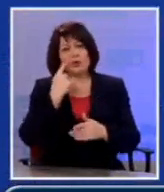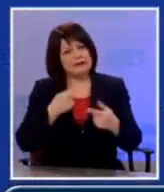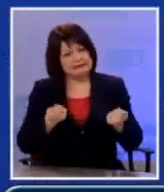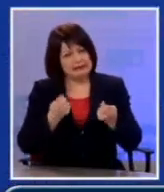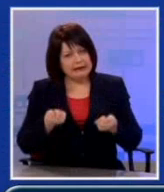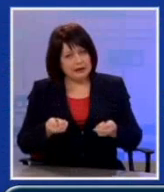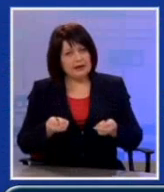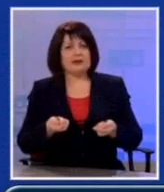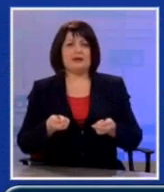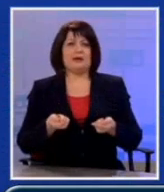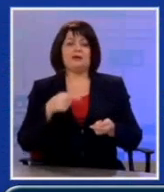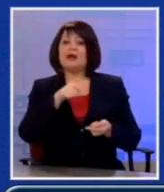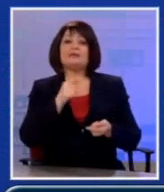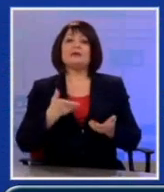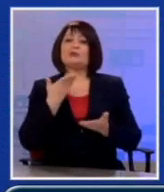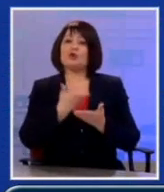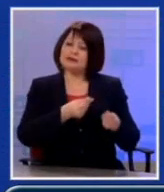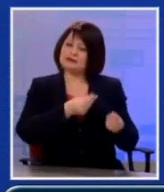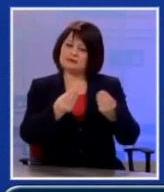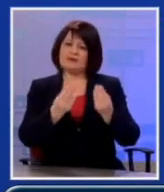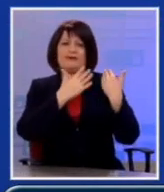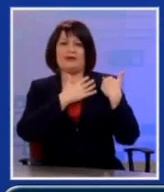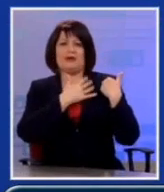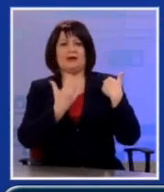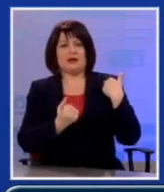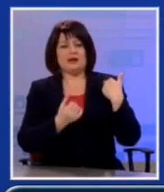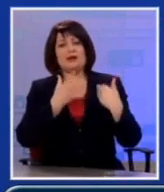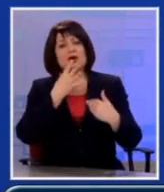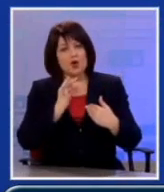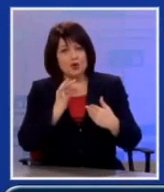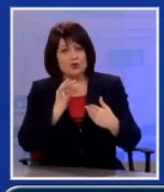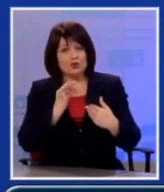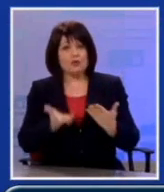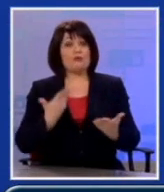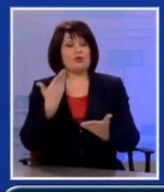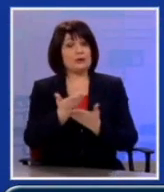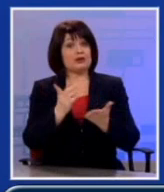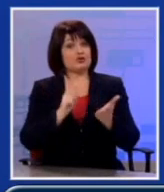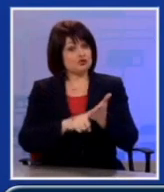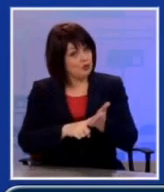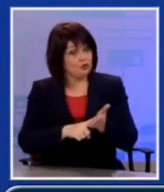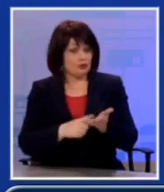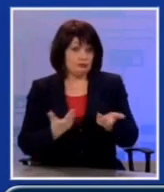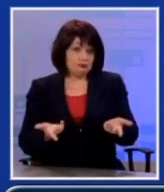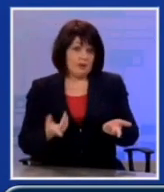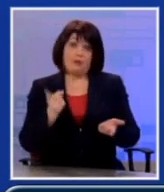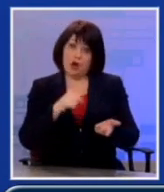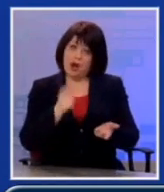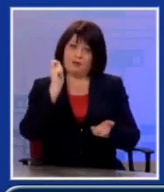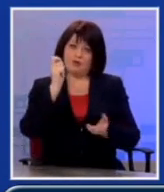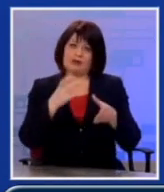θα παραπεμφθεί αρμοδίως, διότι δεν επιτρέπεται και οι προτάσεις νόμου που κατατίθενται από